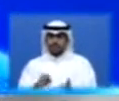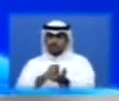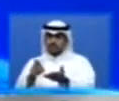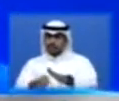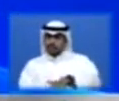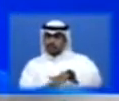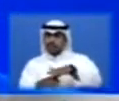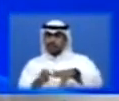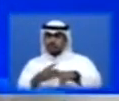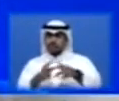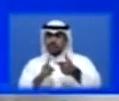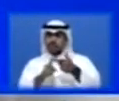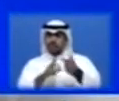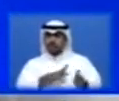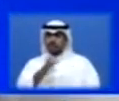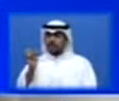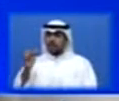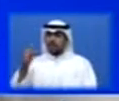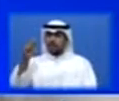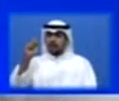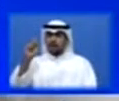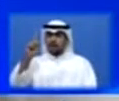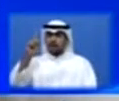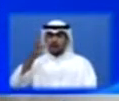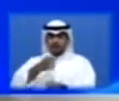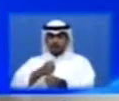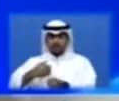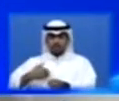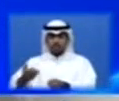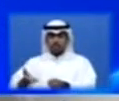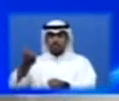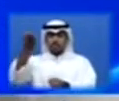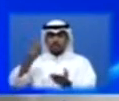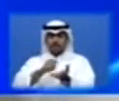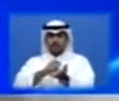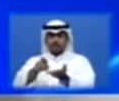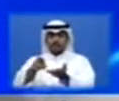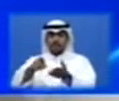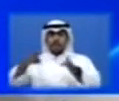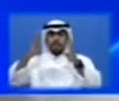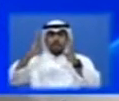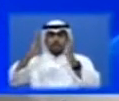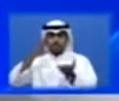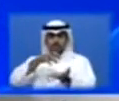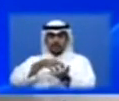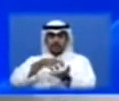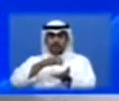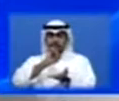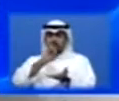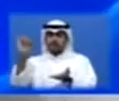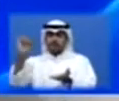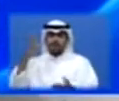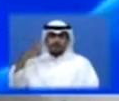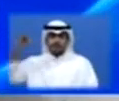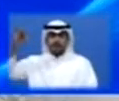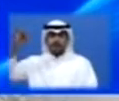بعث سمو نائب الأمير وولي العهد الشيخ نواف الأحمد الجابر الصباح حفظه الله ببرقية تهنئة إلى فخامة ديلما